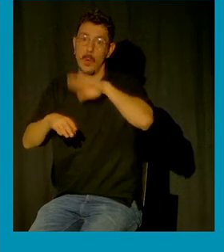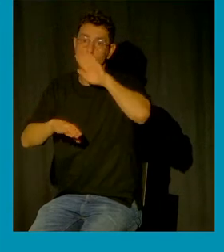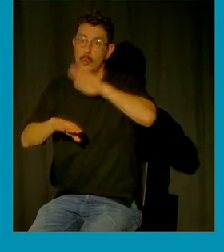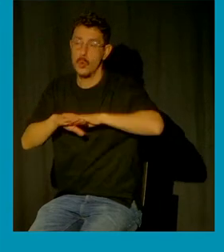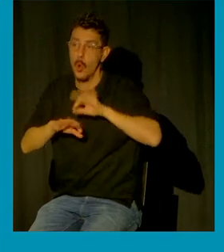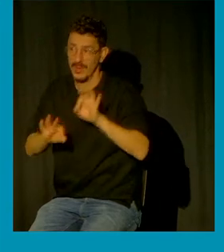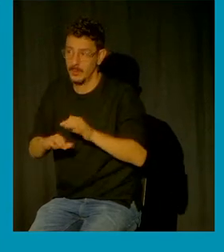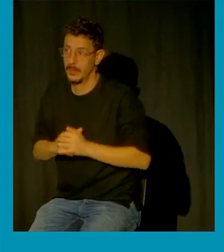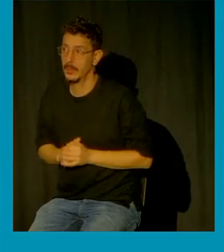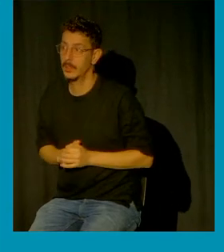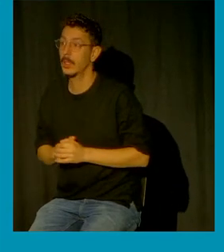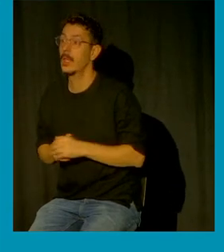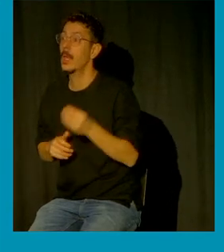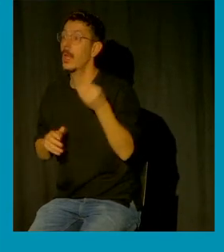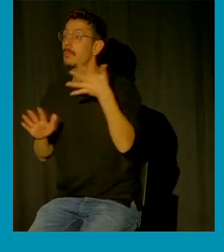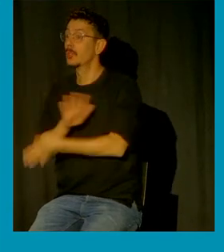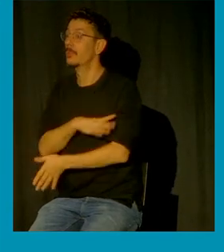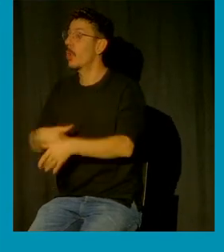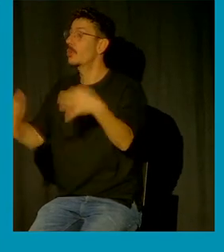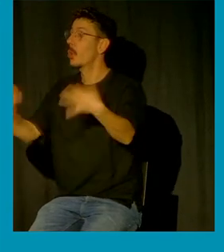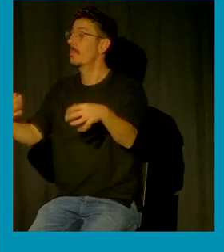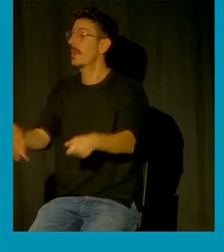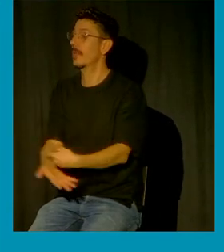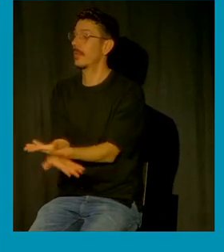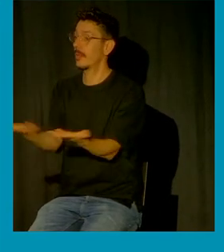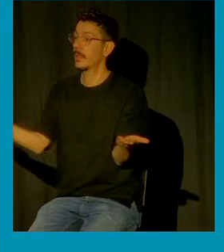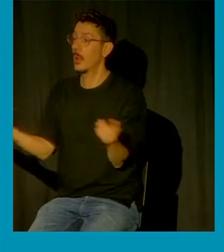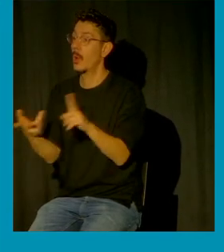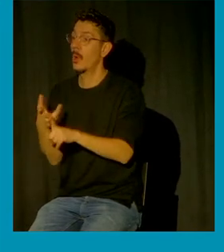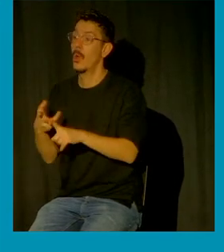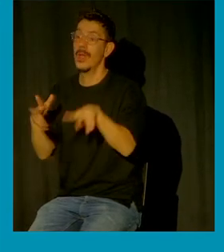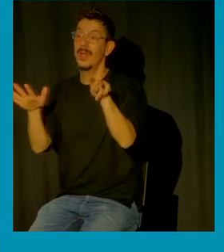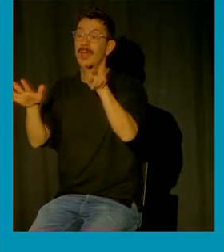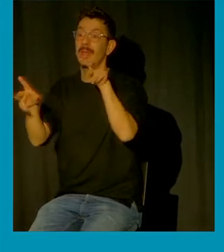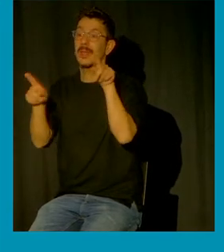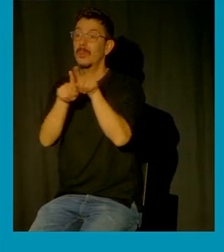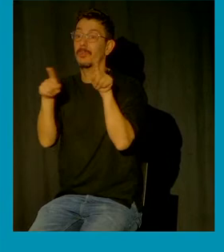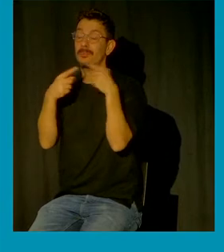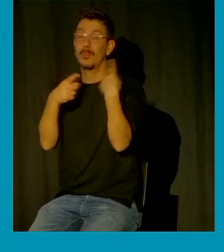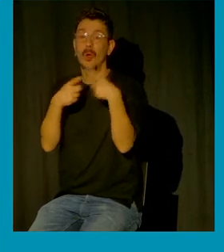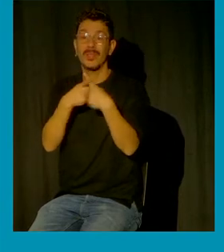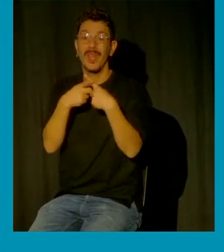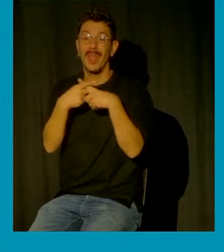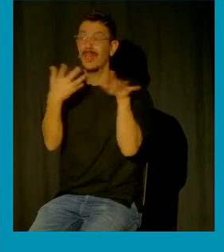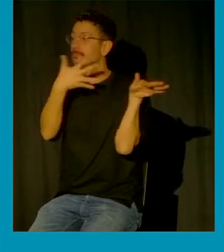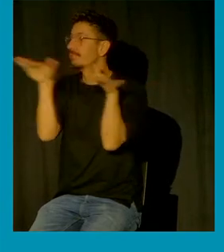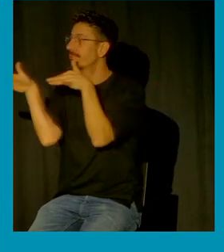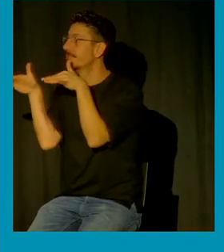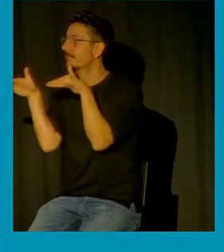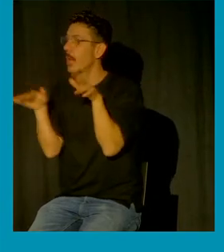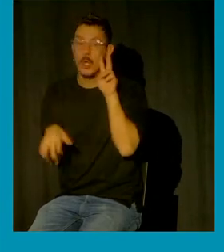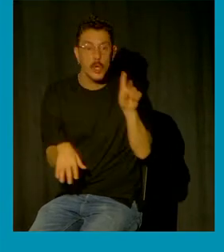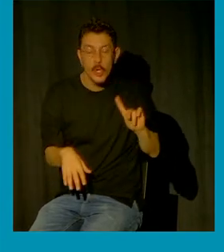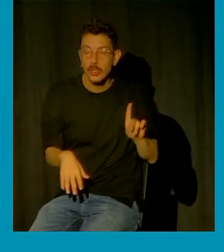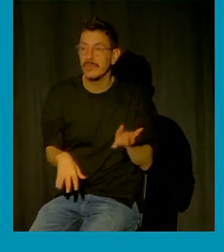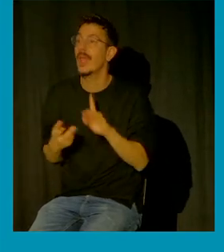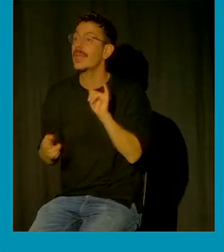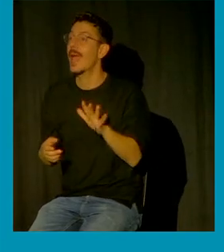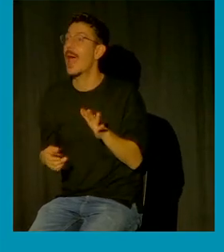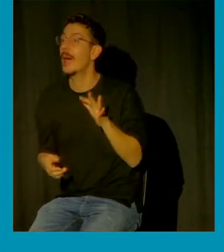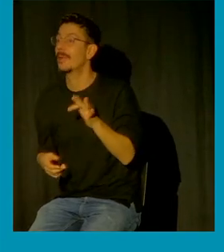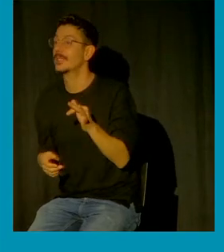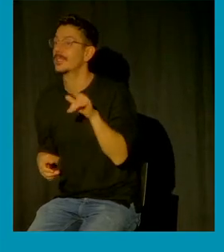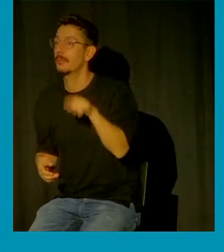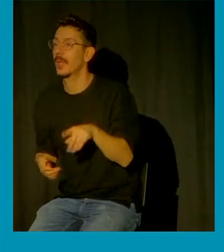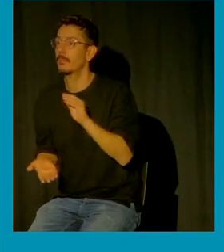freqüents per la seva normalització per la seva invisibilització pel fet que es produeixin en diferents expressions però en